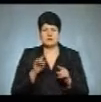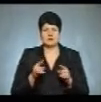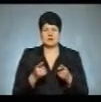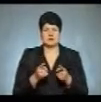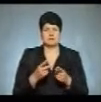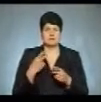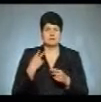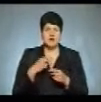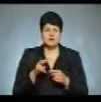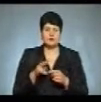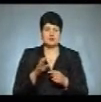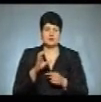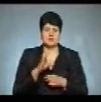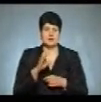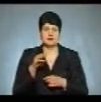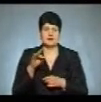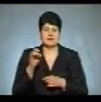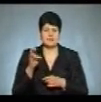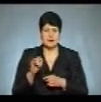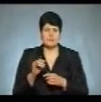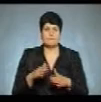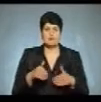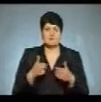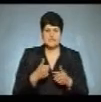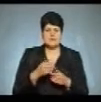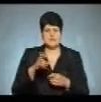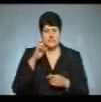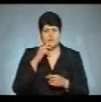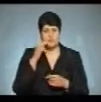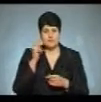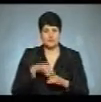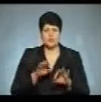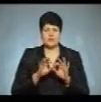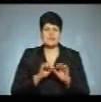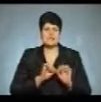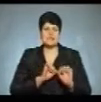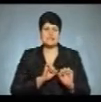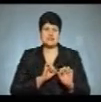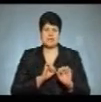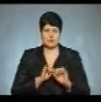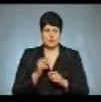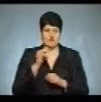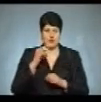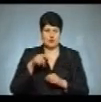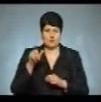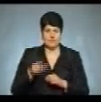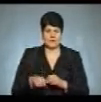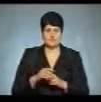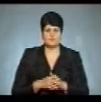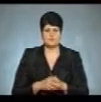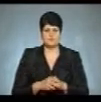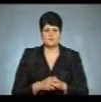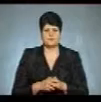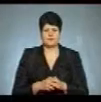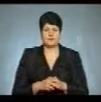Чортківському СІЗО Сергія Терендеха. Пропозицію державного обвинувача прокоментував захисник обвинуваченого Юрій Демкович.